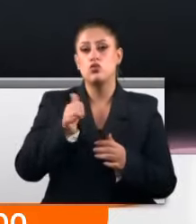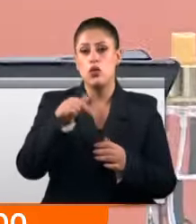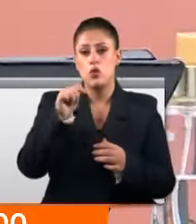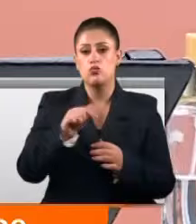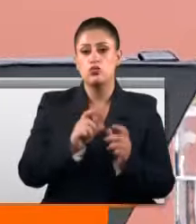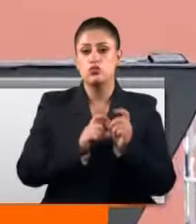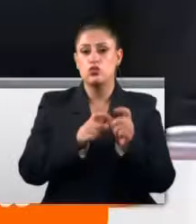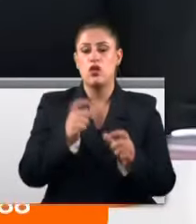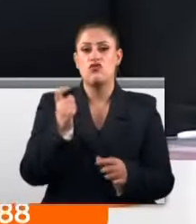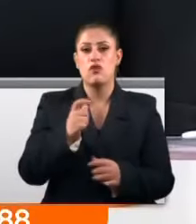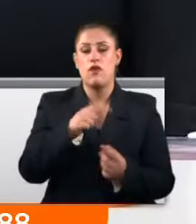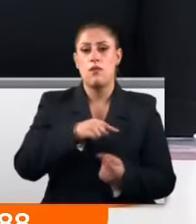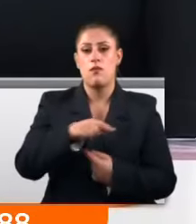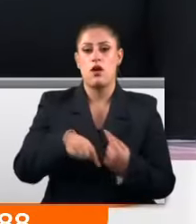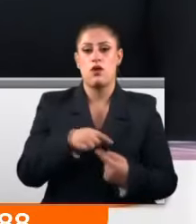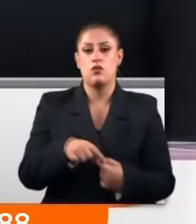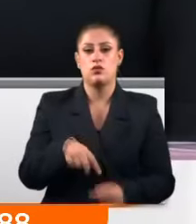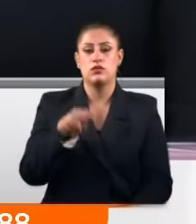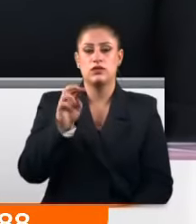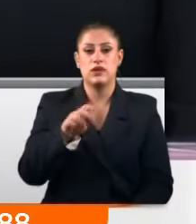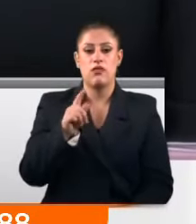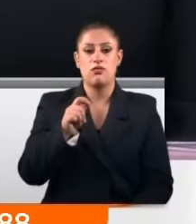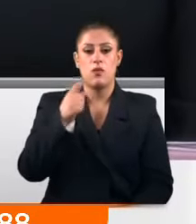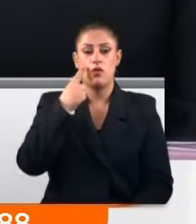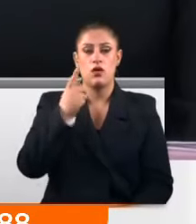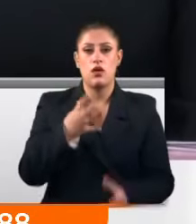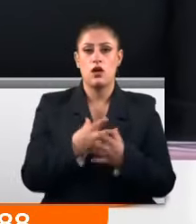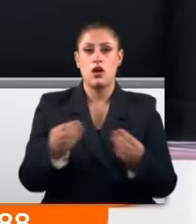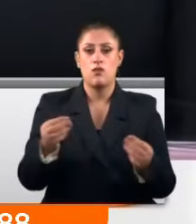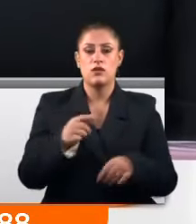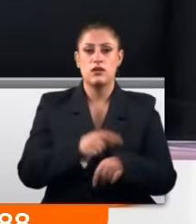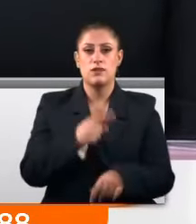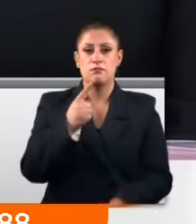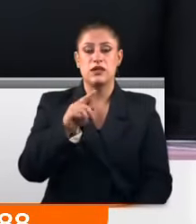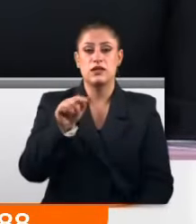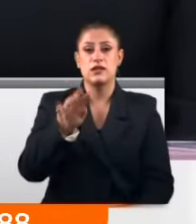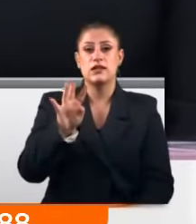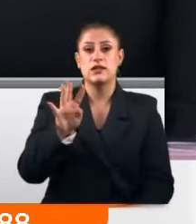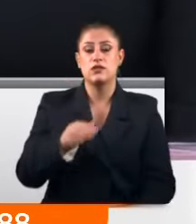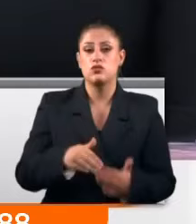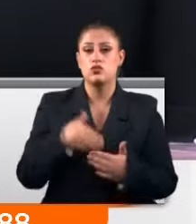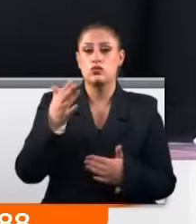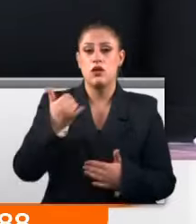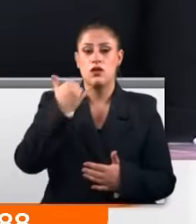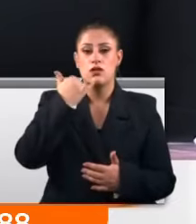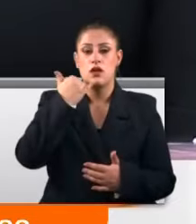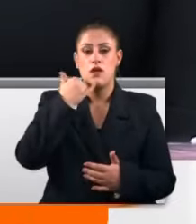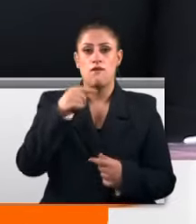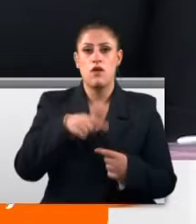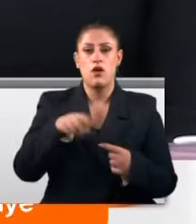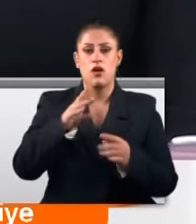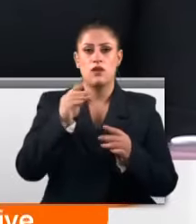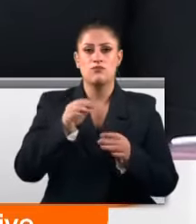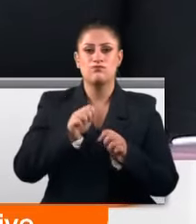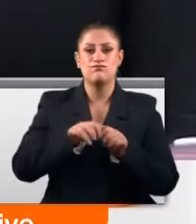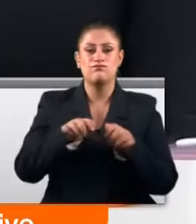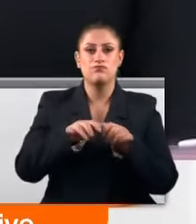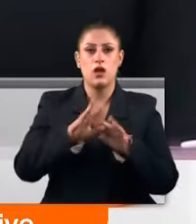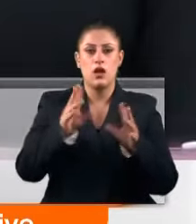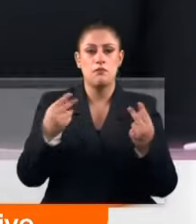arıyor. 8 Temmuz gecesi ortadan kaybolan saat 1.40'dan sonra telefondaki tüm işte sinyallerin